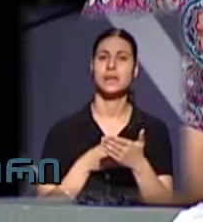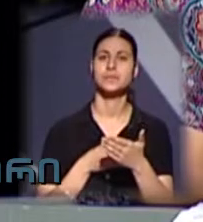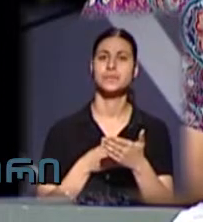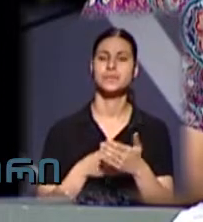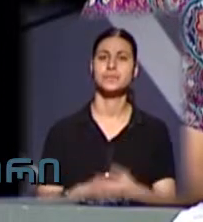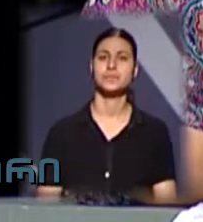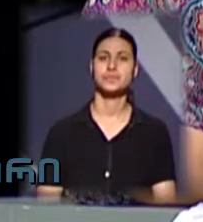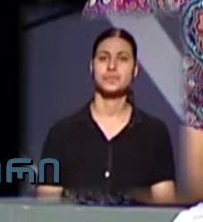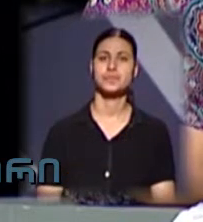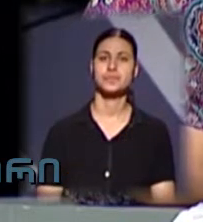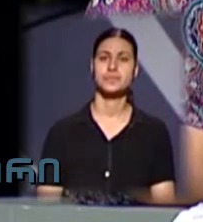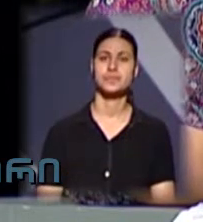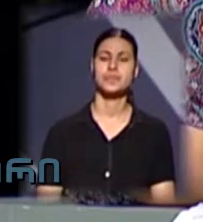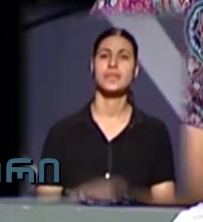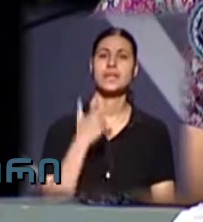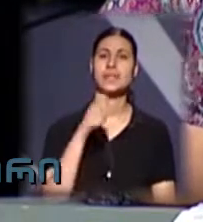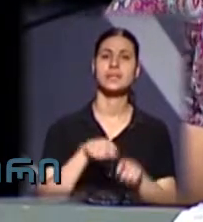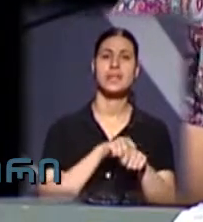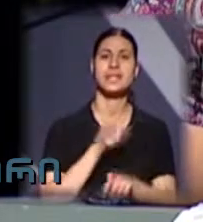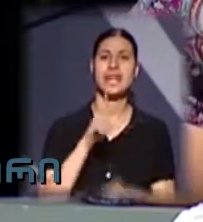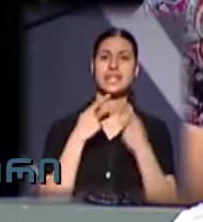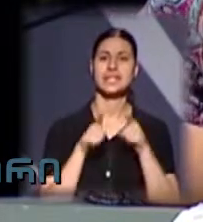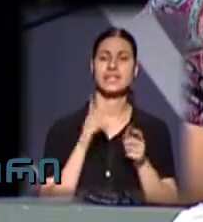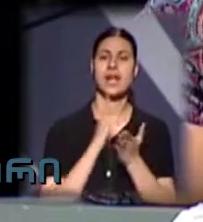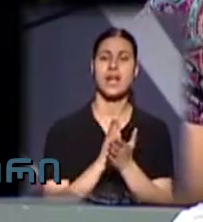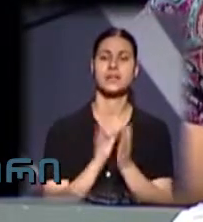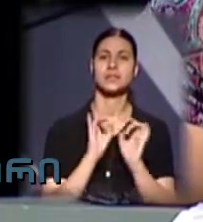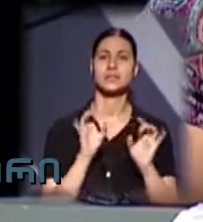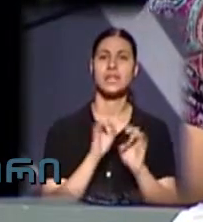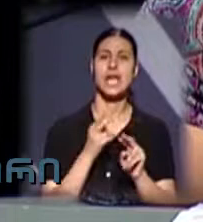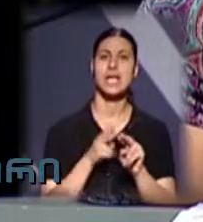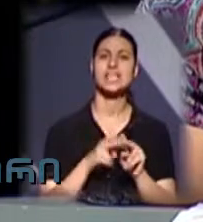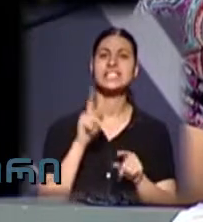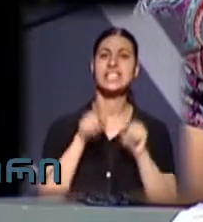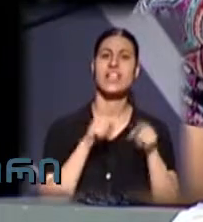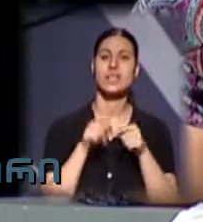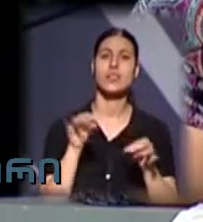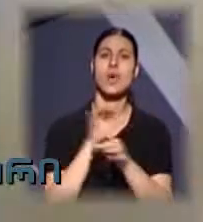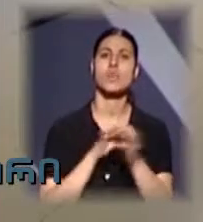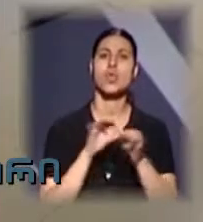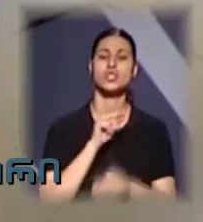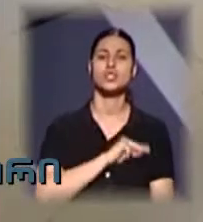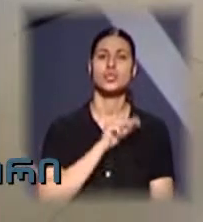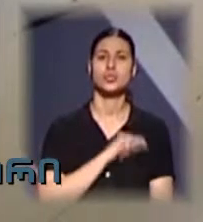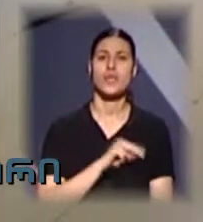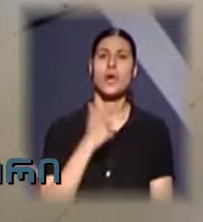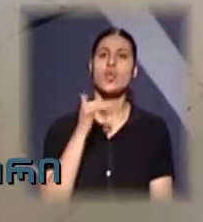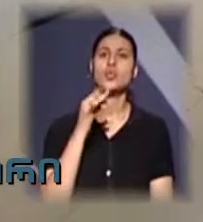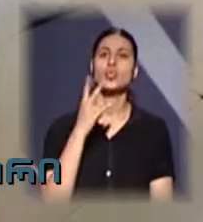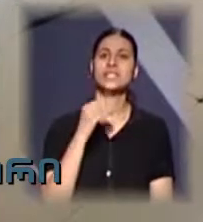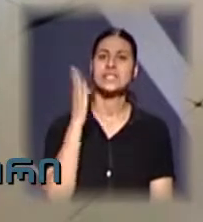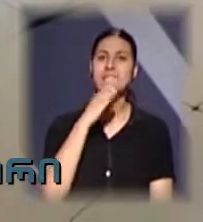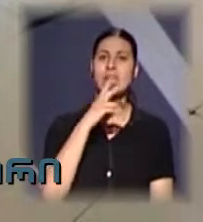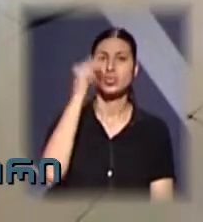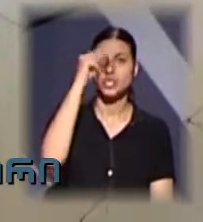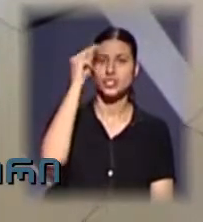მეტრი. Არა, იცით რა არის, ეს ცოტა სხვანაირად განისაზღვრება, სავალდებულო პროექტის შემუშავება, გრუნტის წყლების